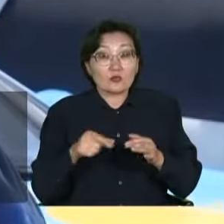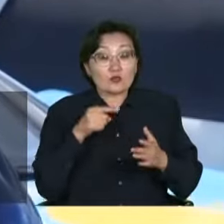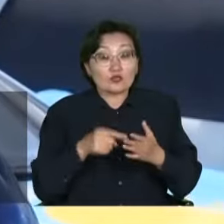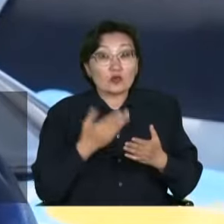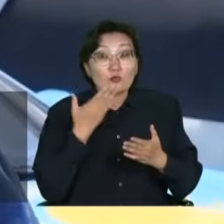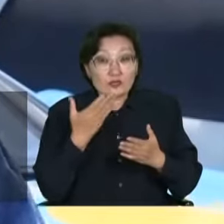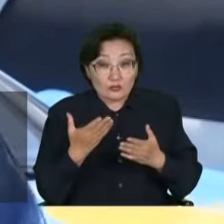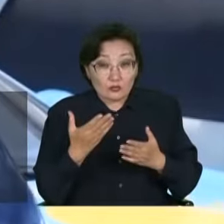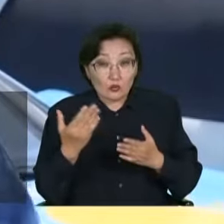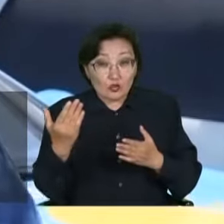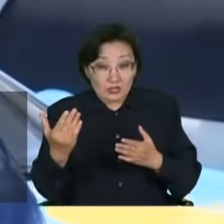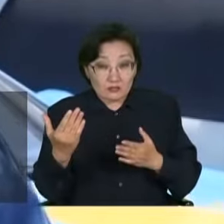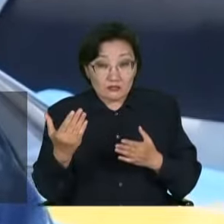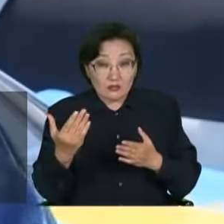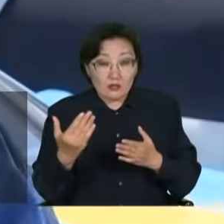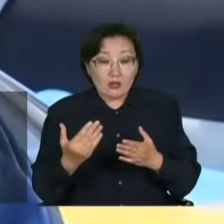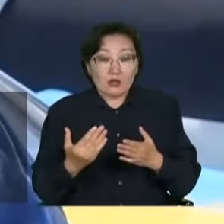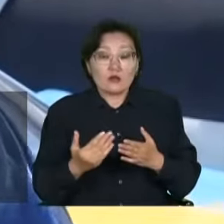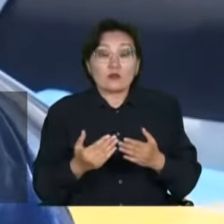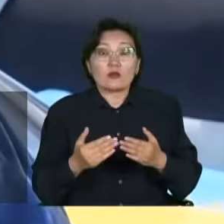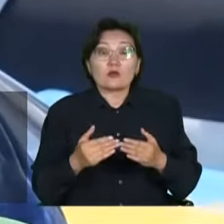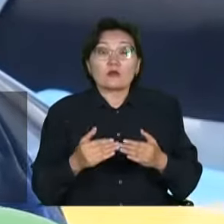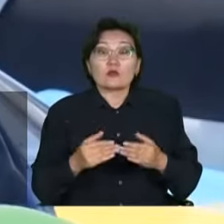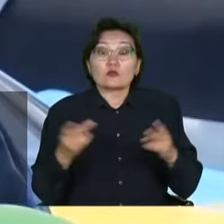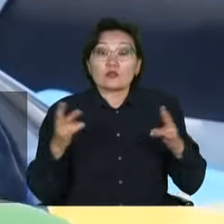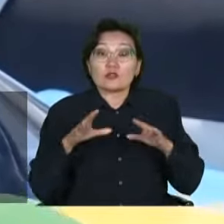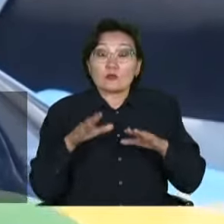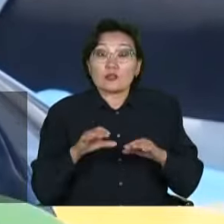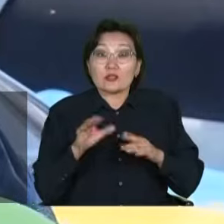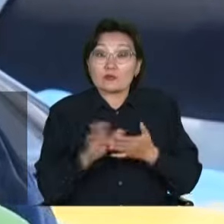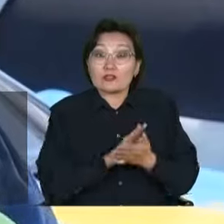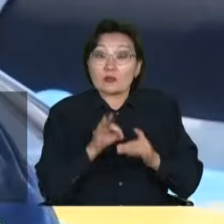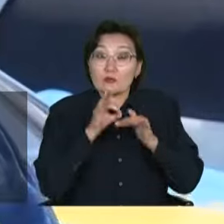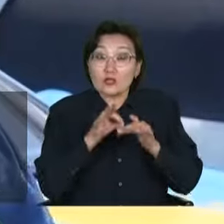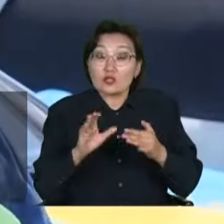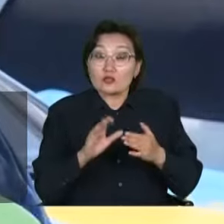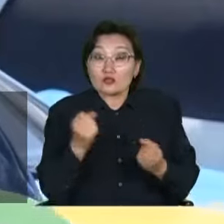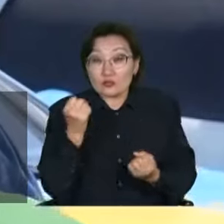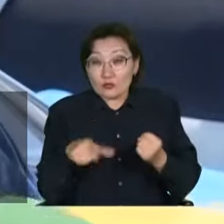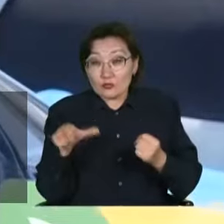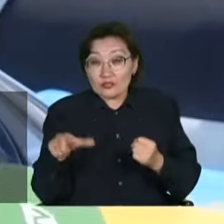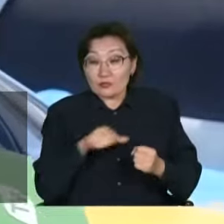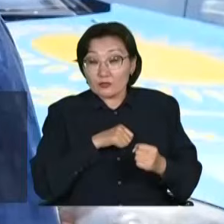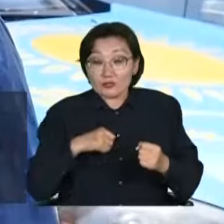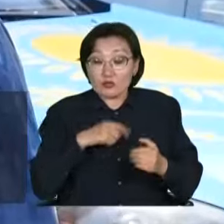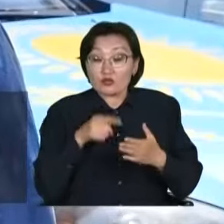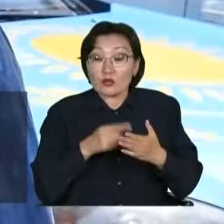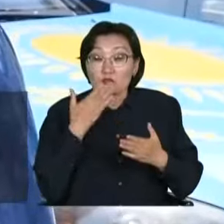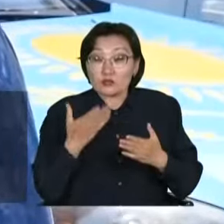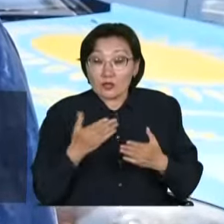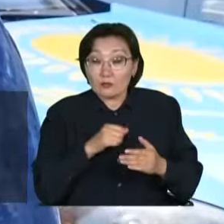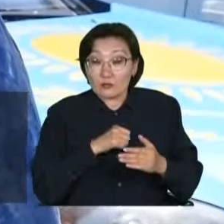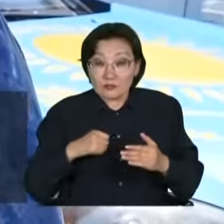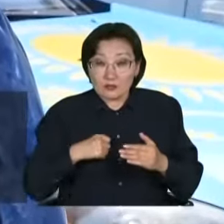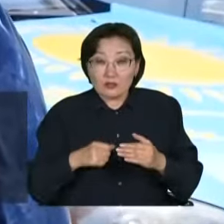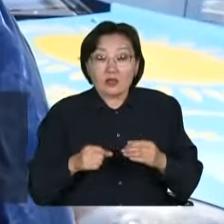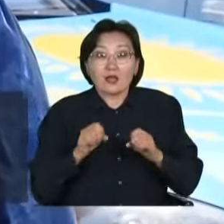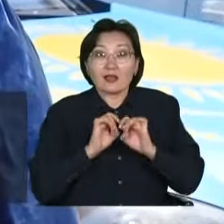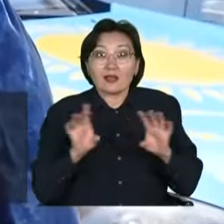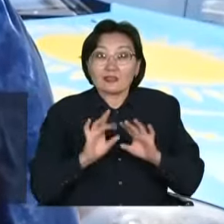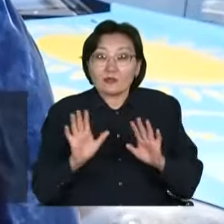қойып, өзінің барар жеріне тегін апарып тастаймын. Жүргізушісі өзім болам, сұрақты қоятын өзім. Айтылмаған тың